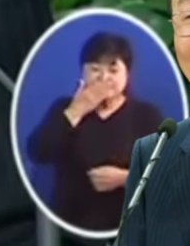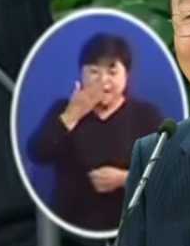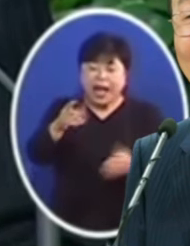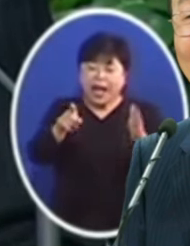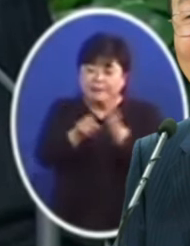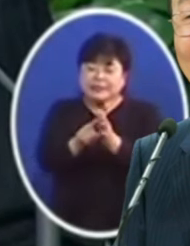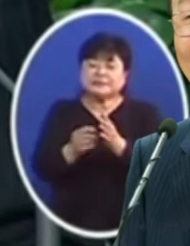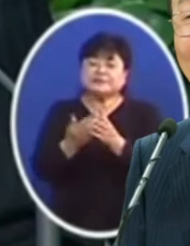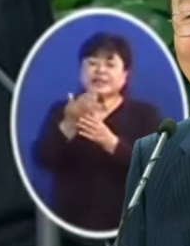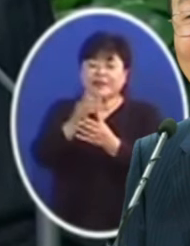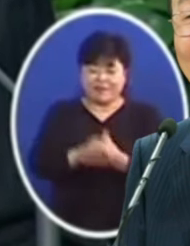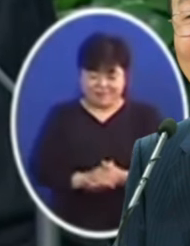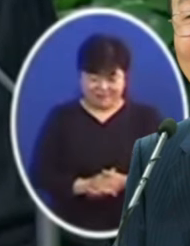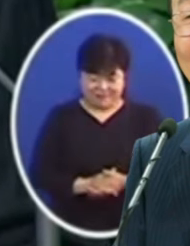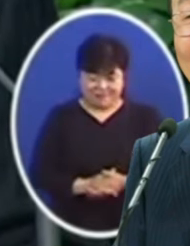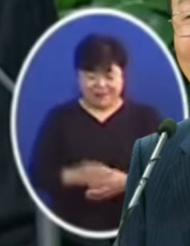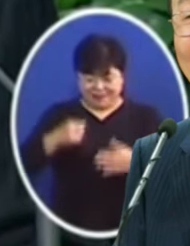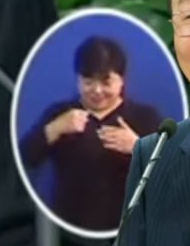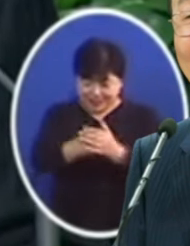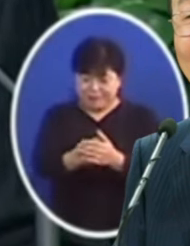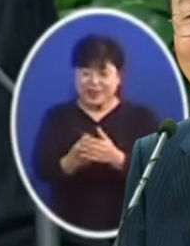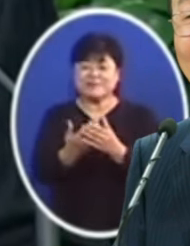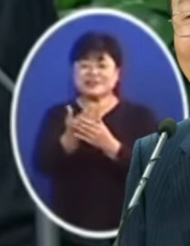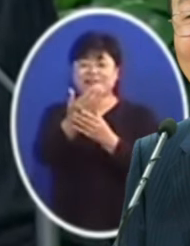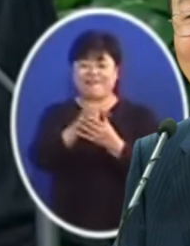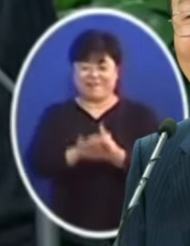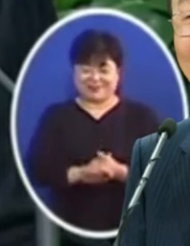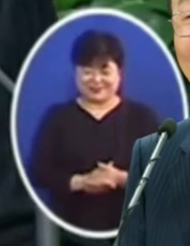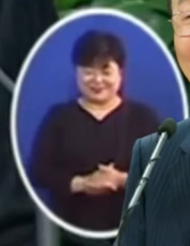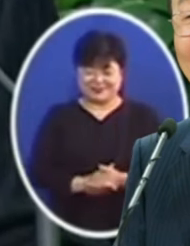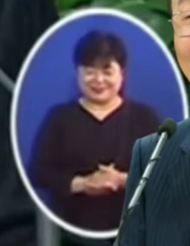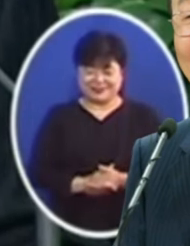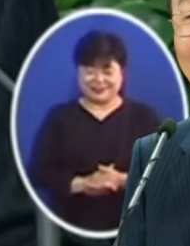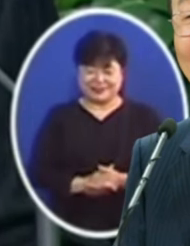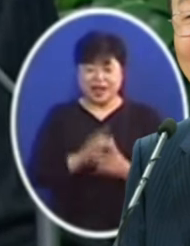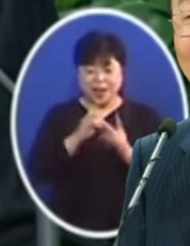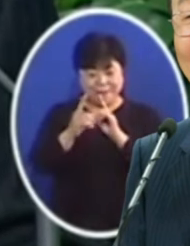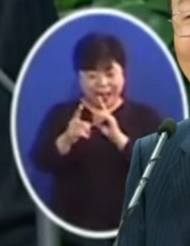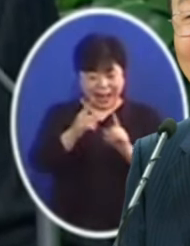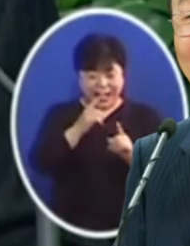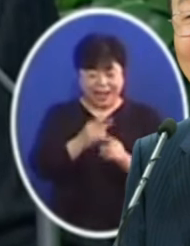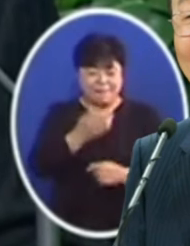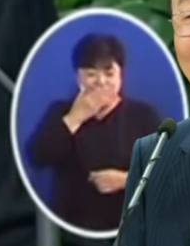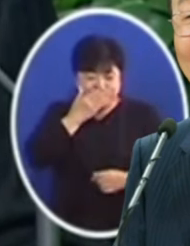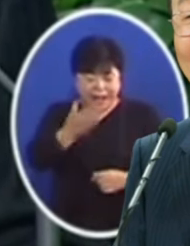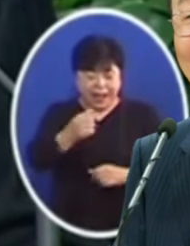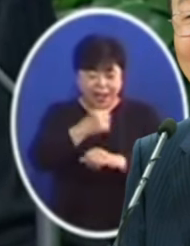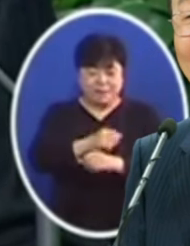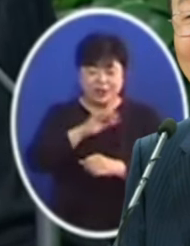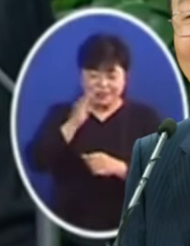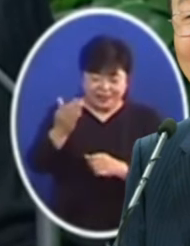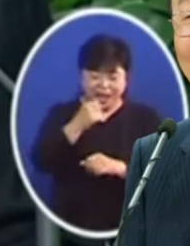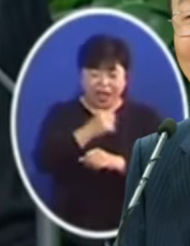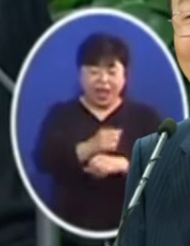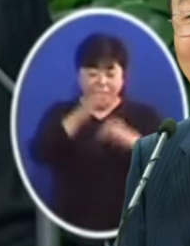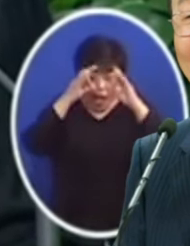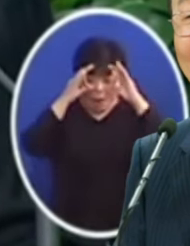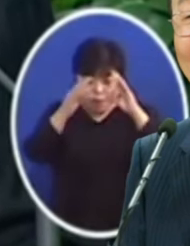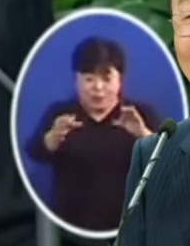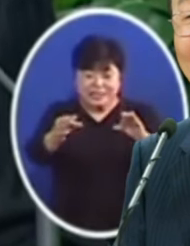믿음이 생깁니다. 그리고 담대함이 생겨나는 것입니다. 그리고 그 말이 살 수 있다, 하면 된다,